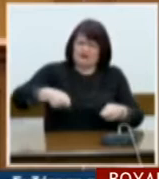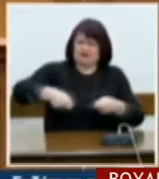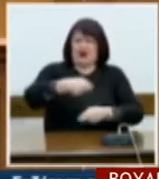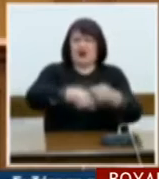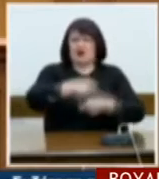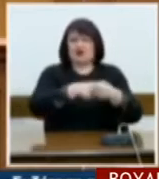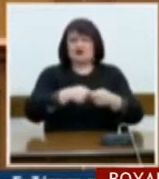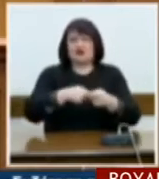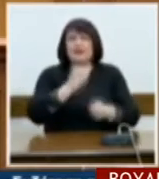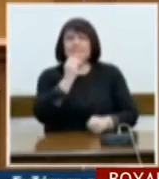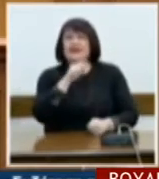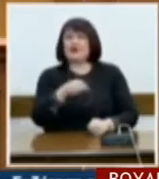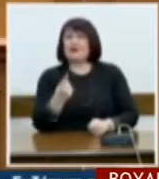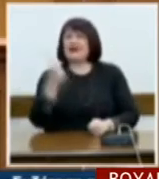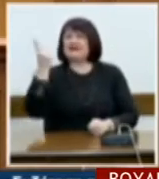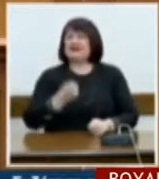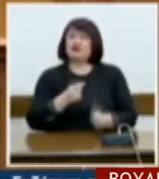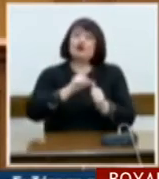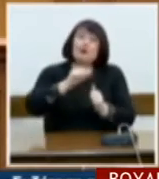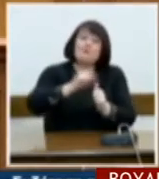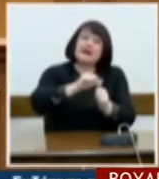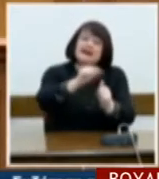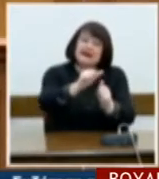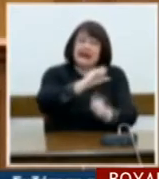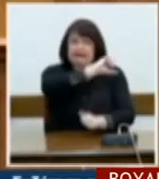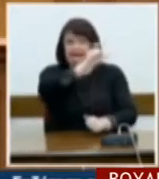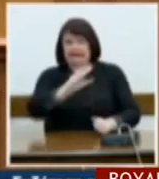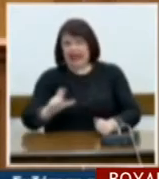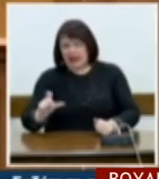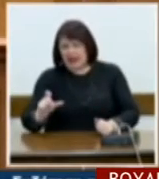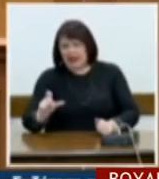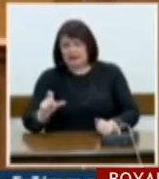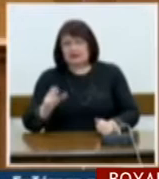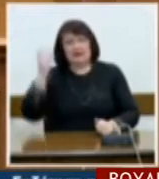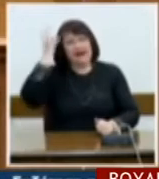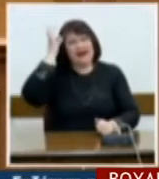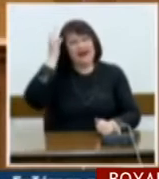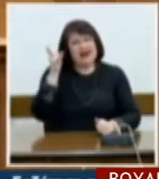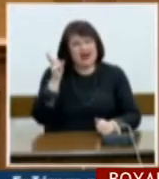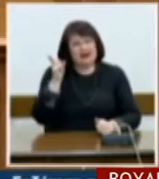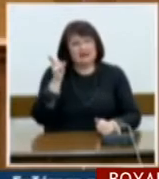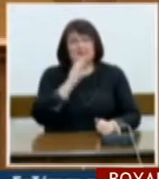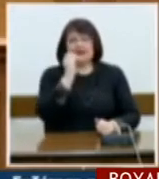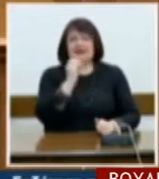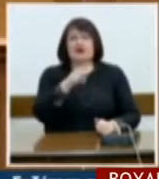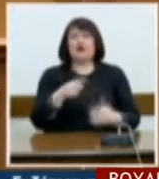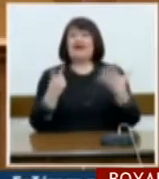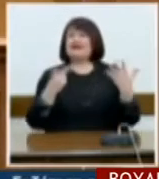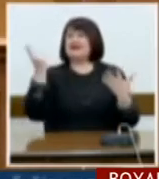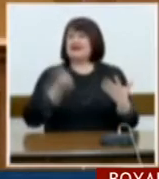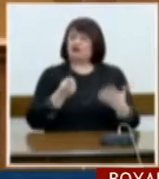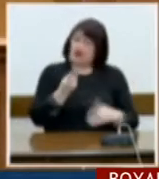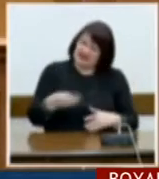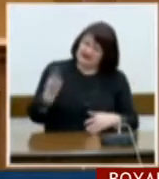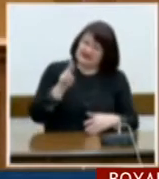είναι 0,1%, στην Ιταλία και στη Γαλλία είναι 0,7%,